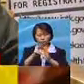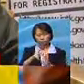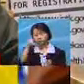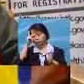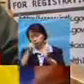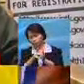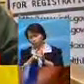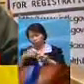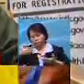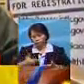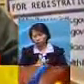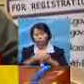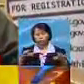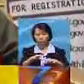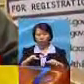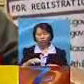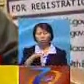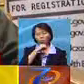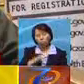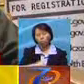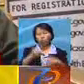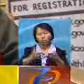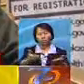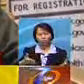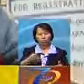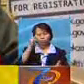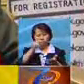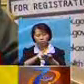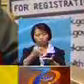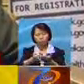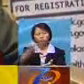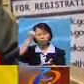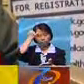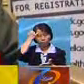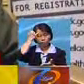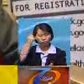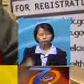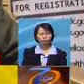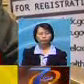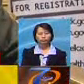new ways of doing old things, identifying new knowledge which will